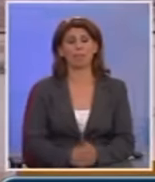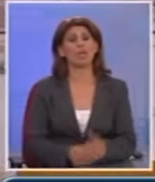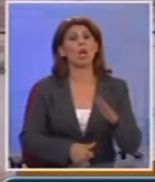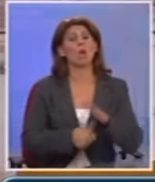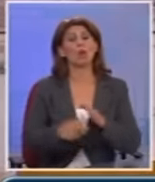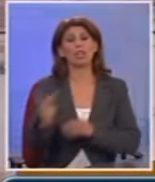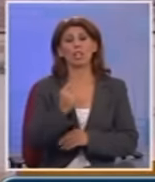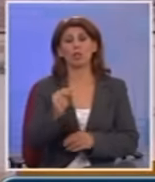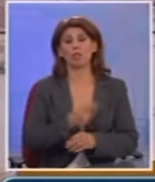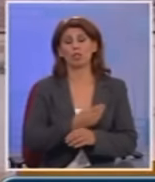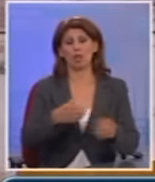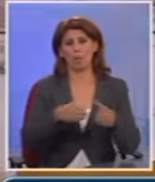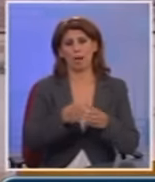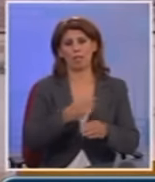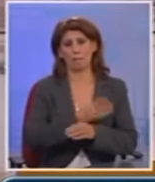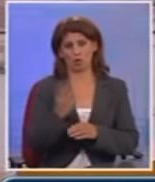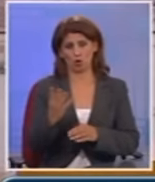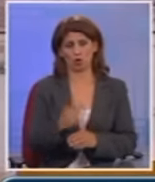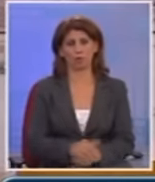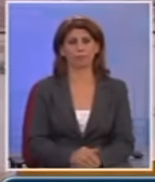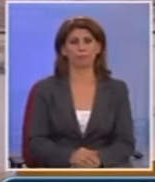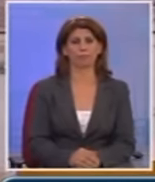πρόεδρος της κοινοβουλευτικής ομάδας του ΠΑΣΟΚ.